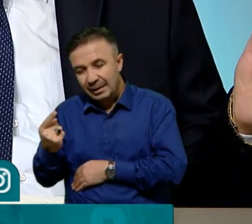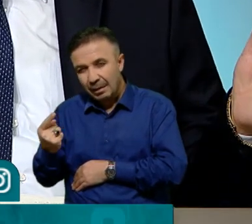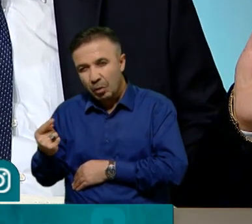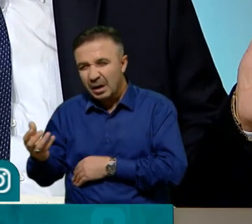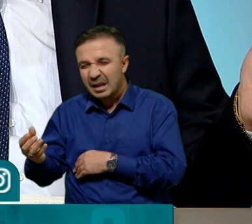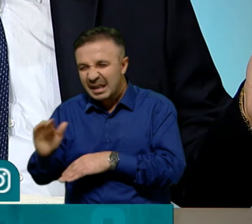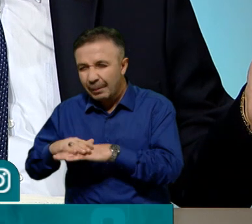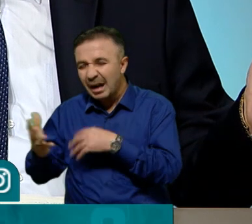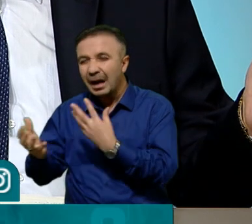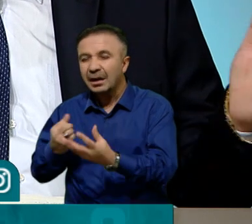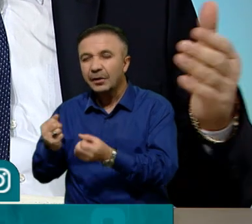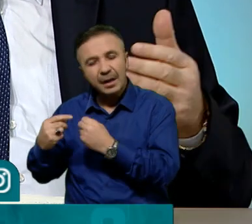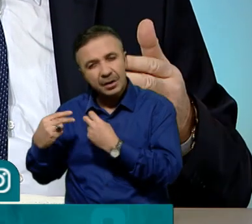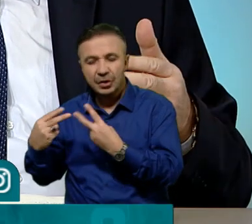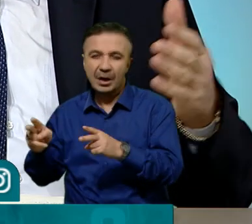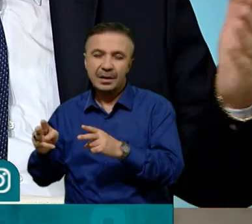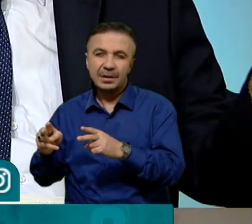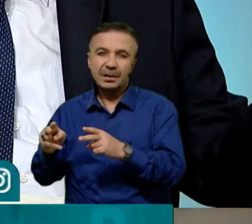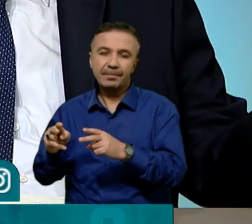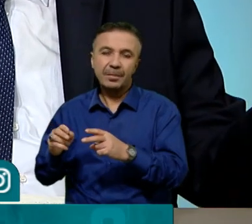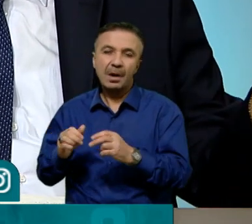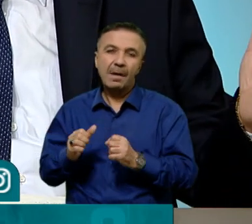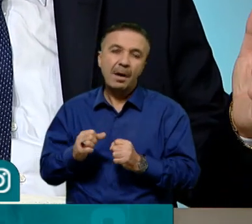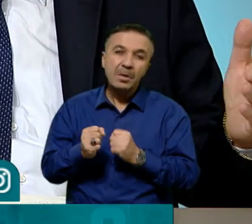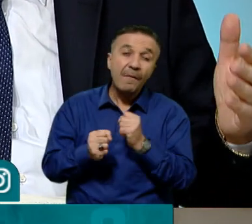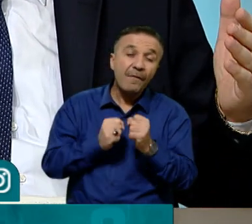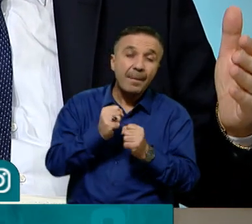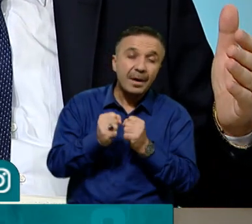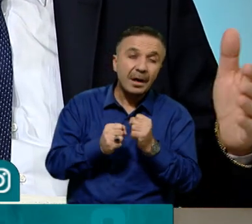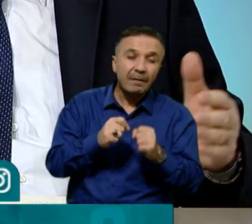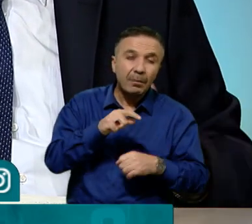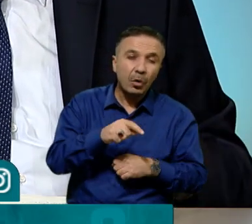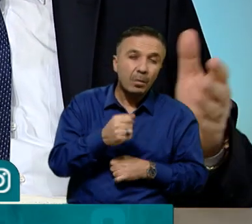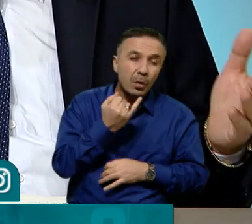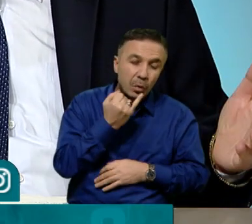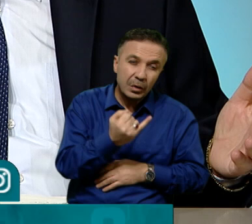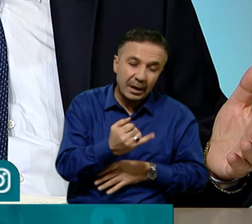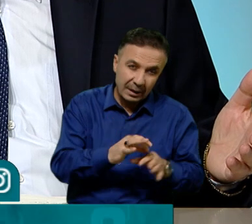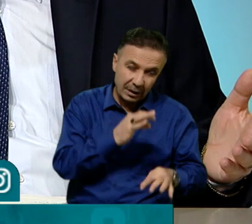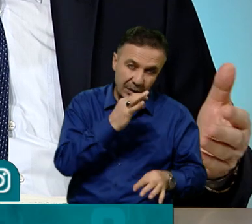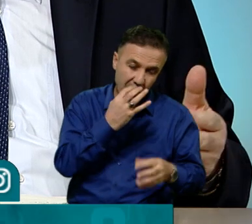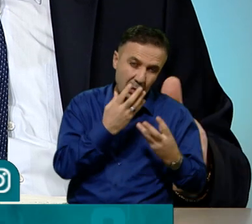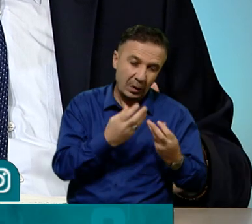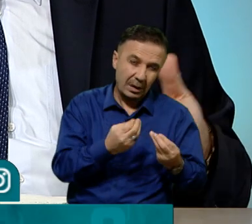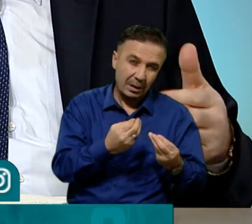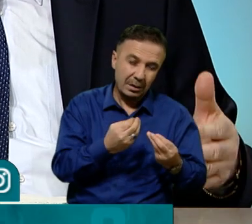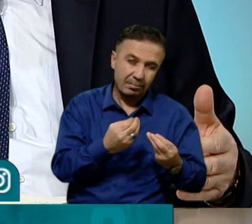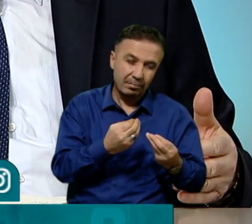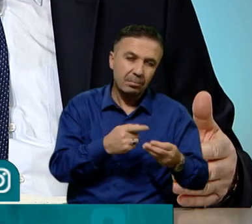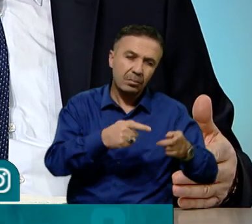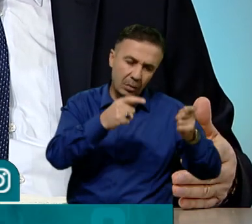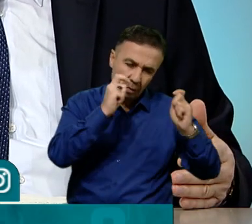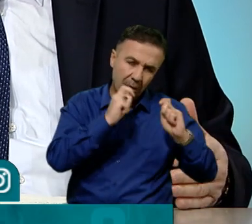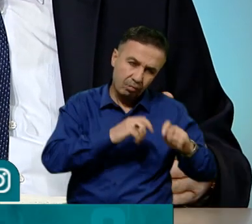Kardeşlerimiz taraflar olarak, fabrika ve kardeşimiz alıcı olarak, müşteri olarak ehliyet ve eda ehliyetinin